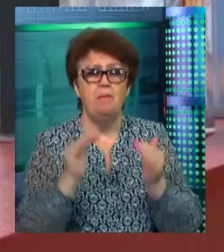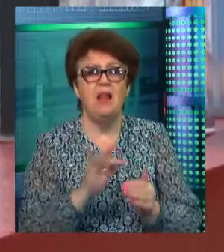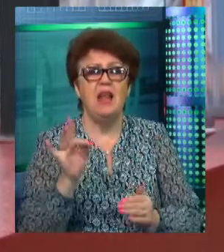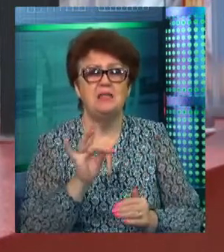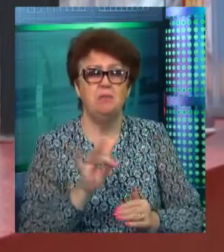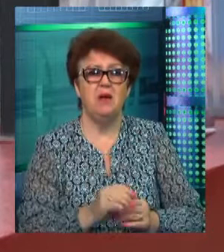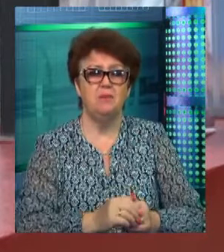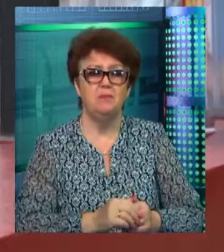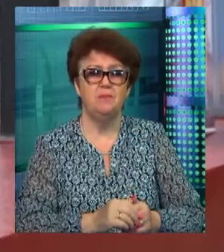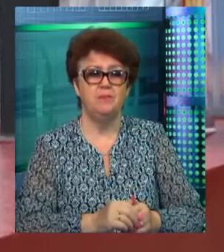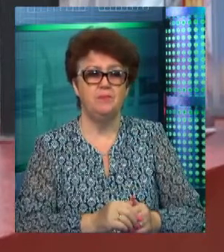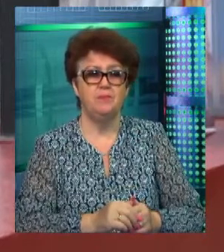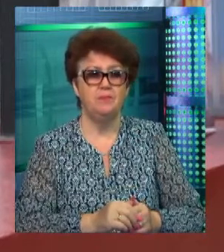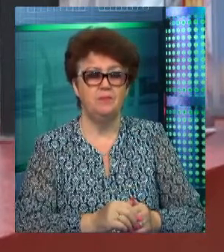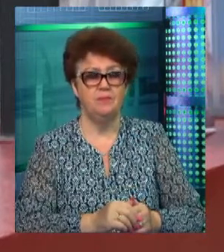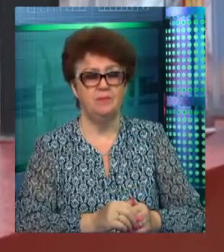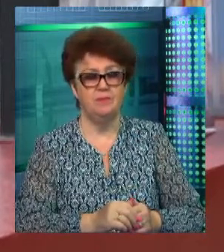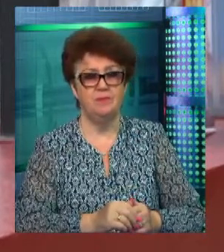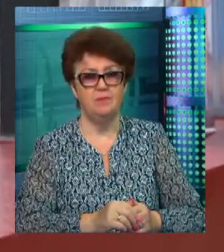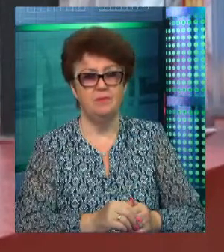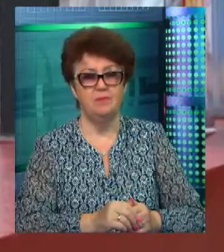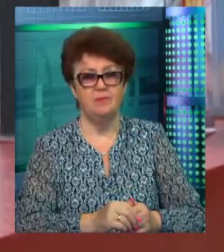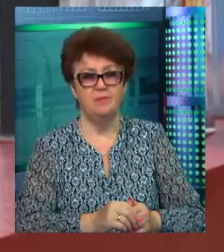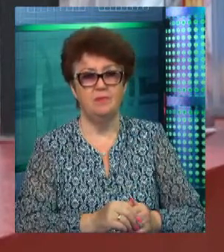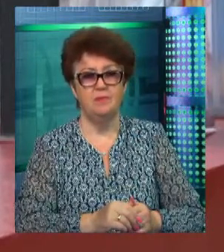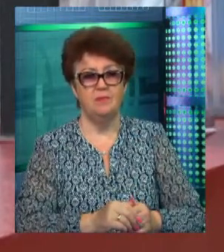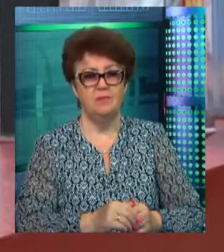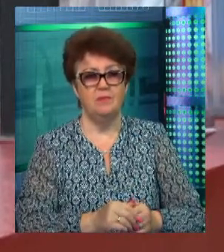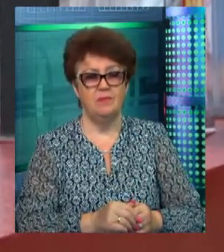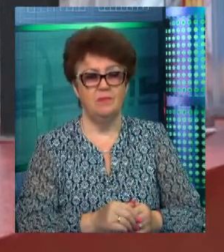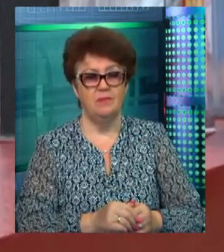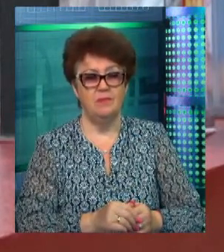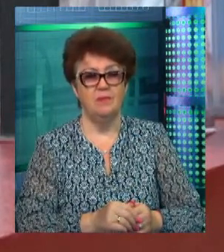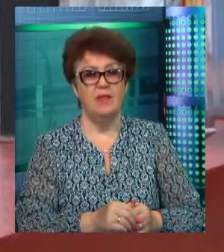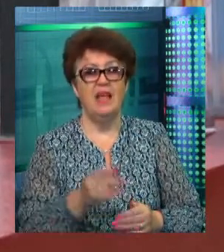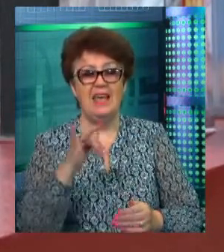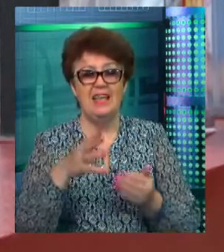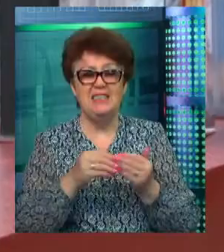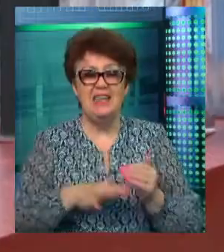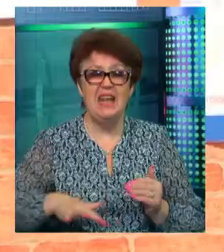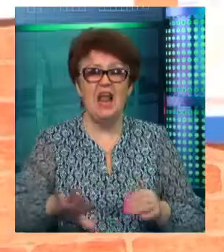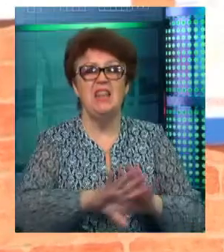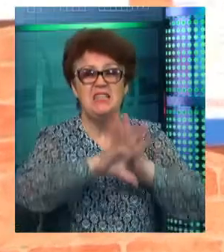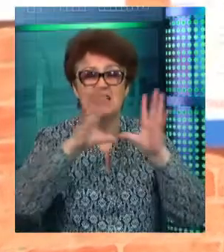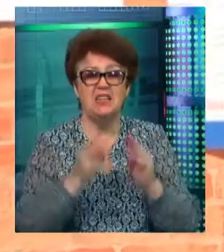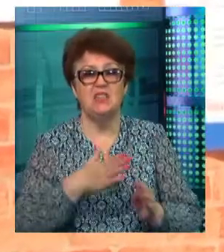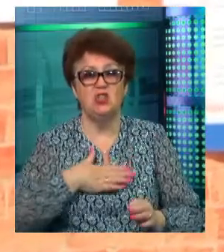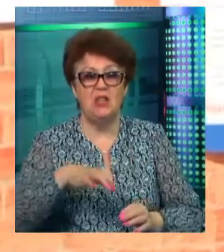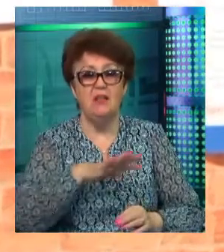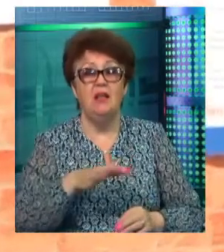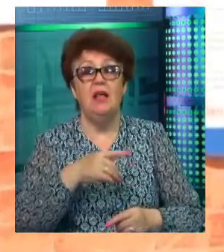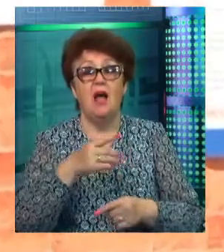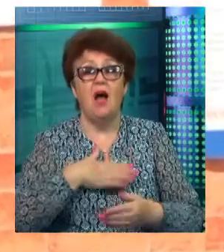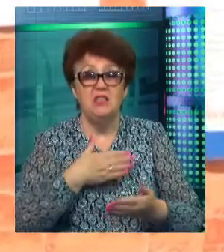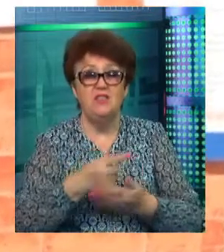и такие вещи которые мне очень волновали вся та территориальная целостность нашей страны активно идет голосование